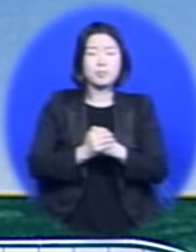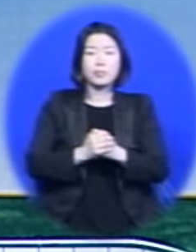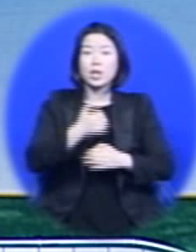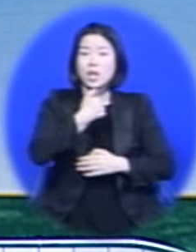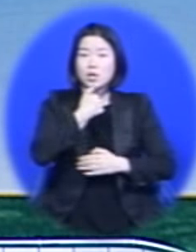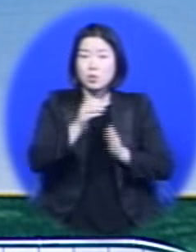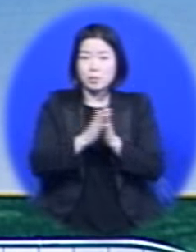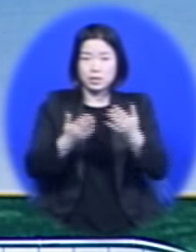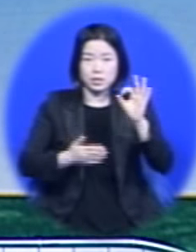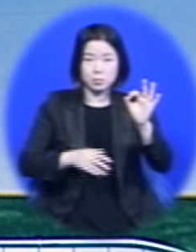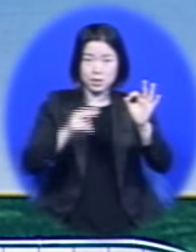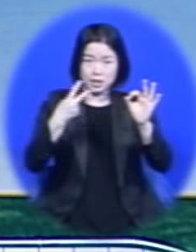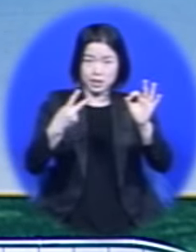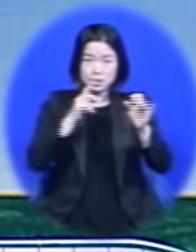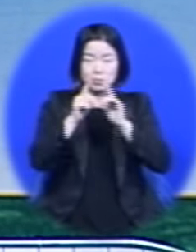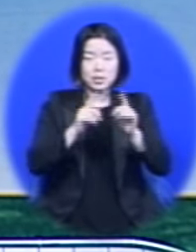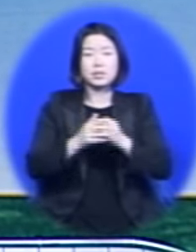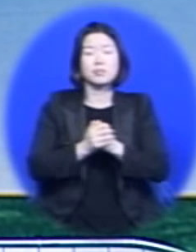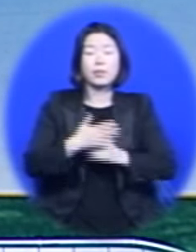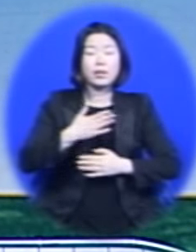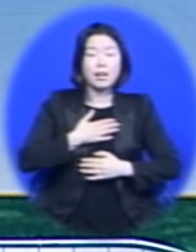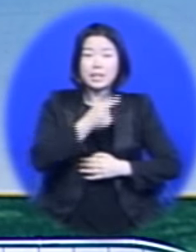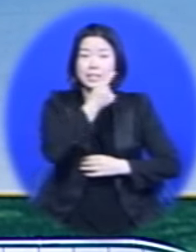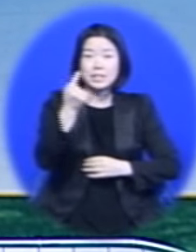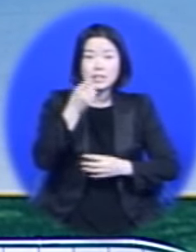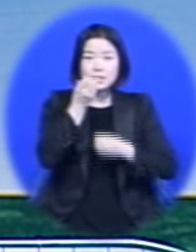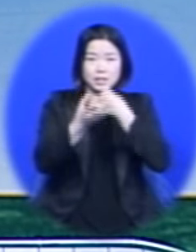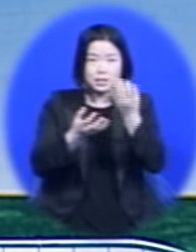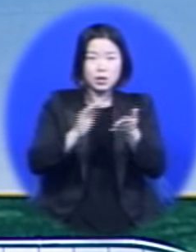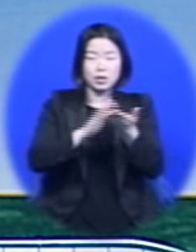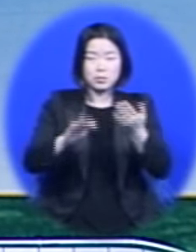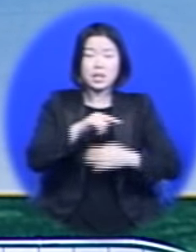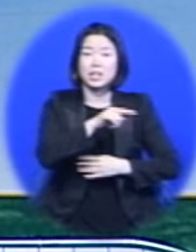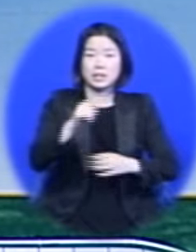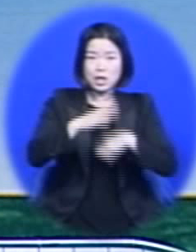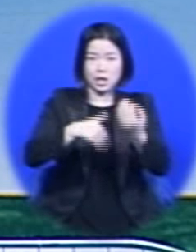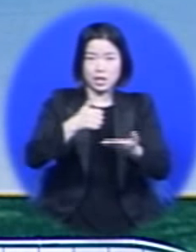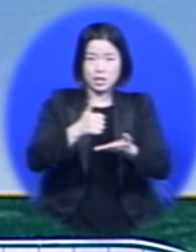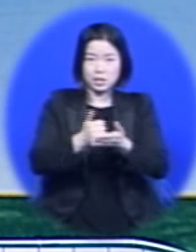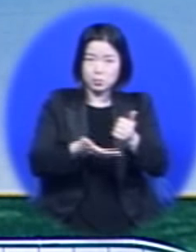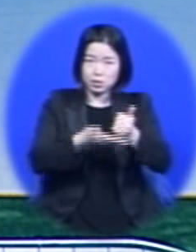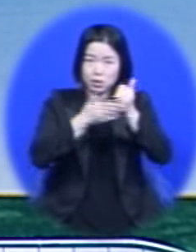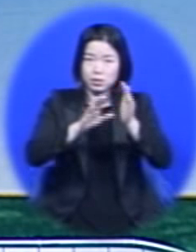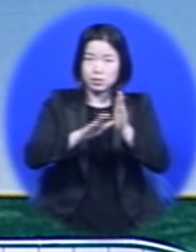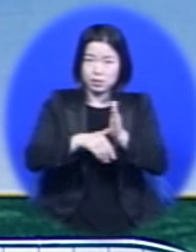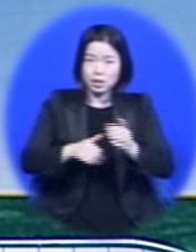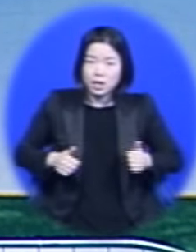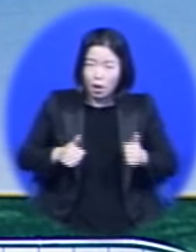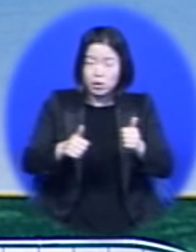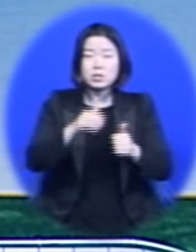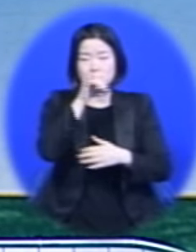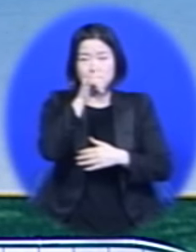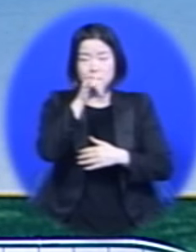로마서 10장 2절 말씀에 보면 나는 증언합니다. 그들은 하나님을 섬기는데 열성이 있습니다.